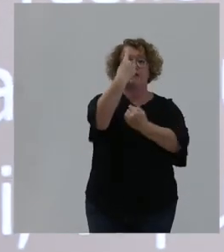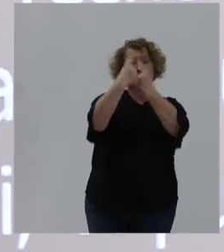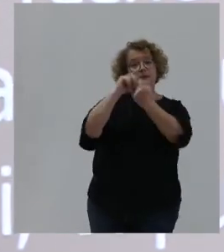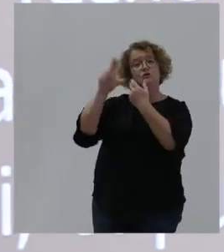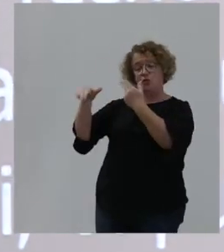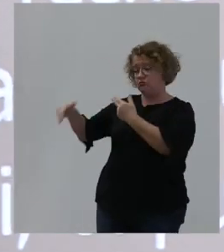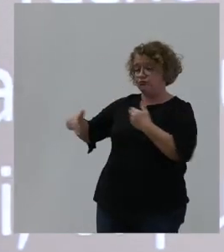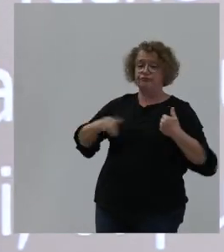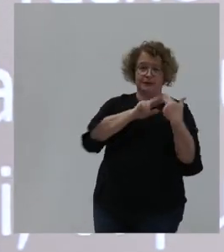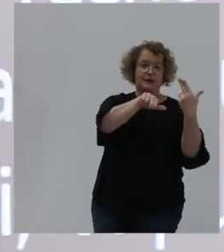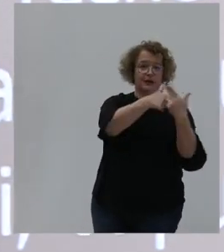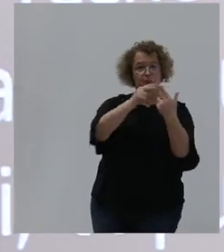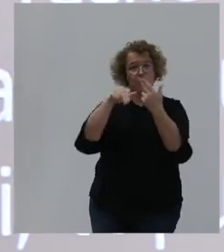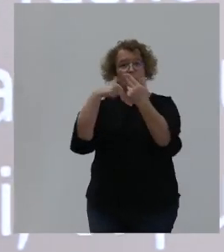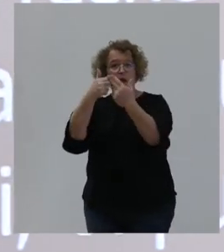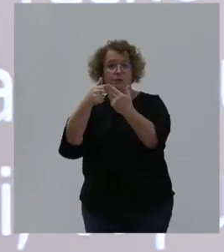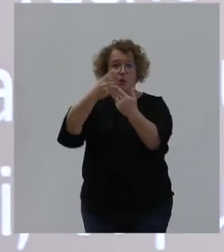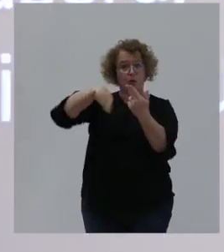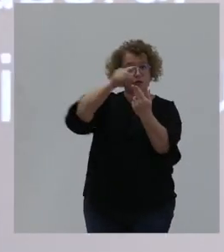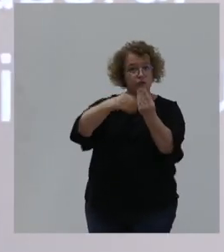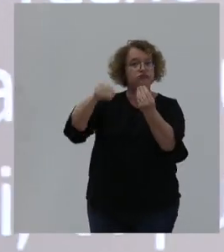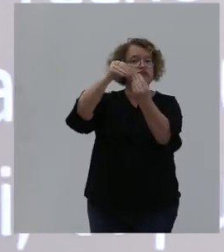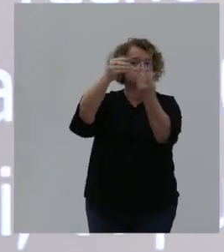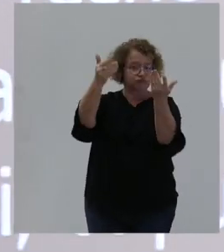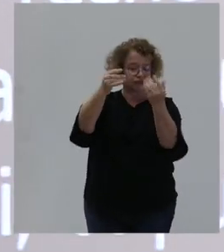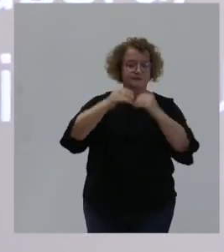vos questions, faire part de vos interventions.